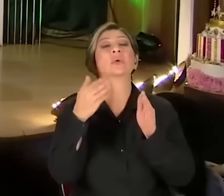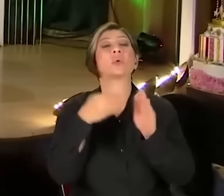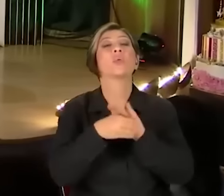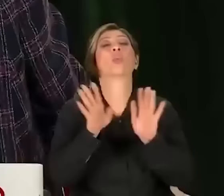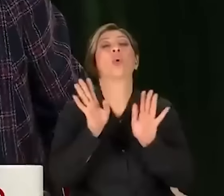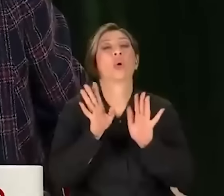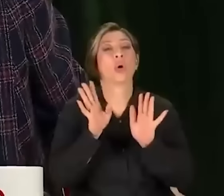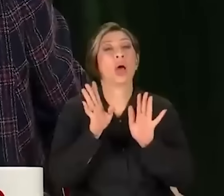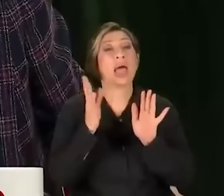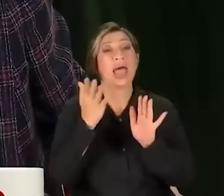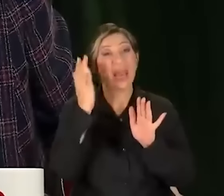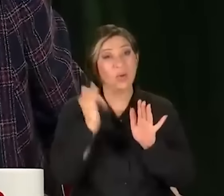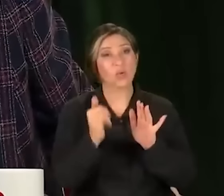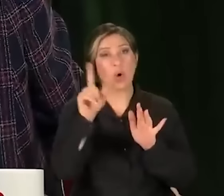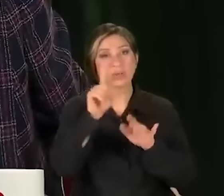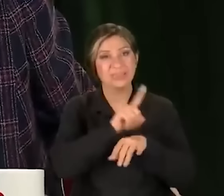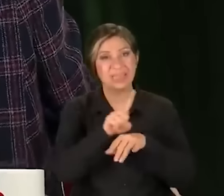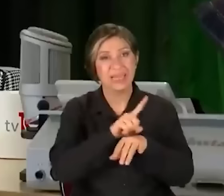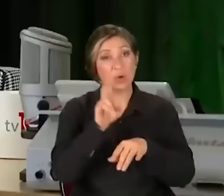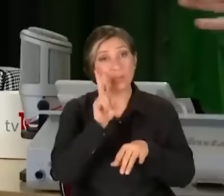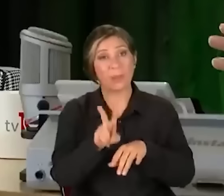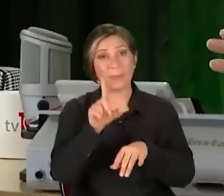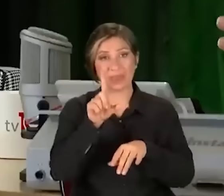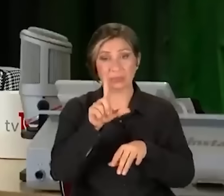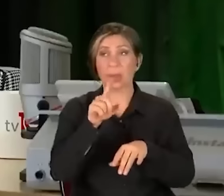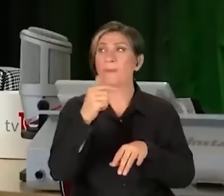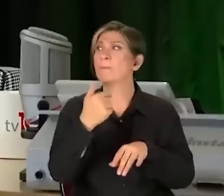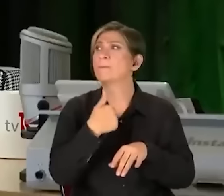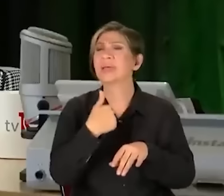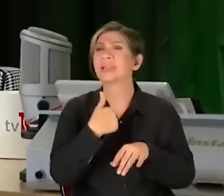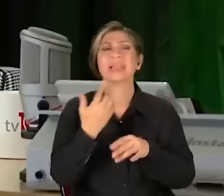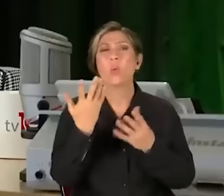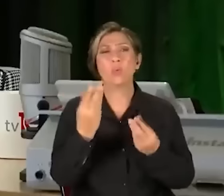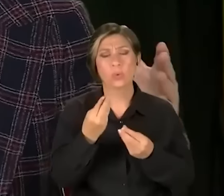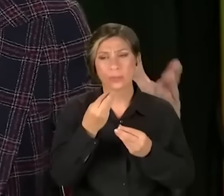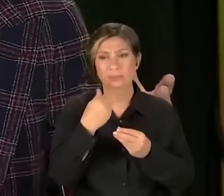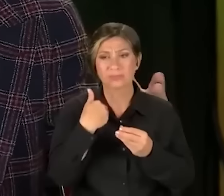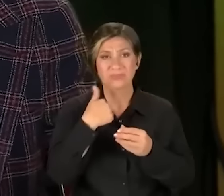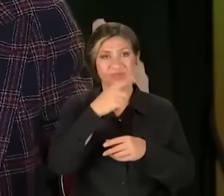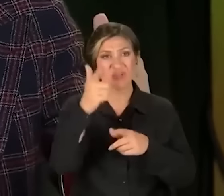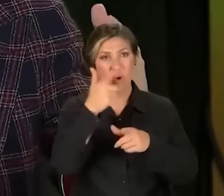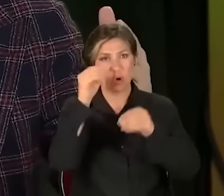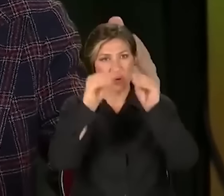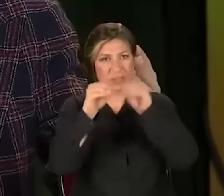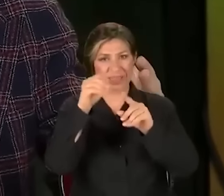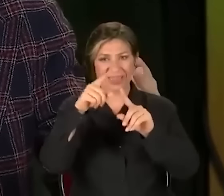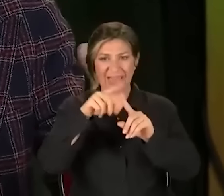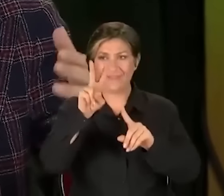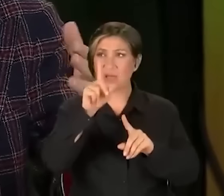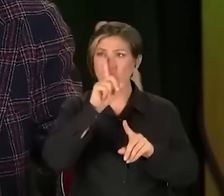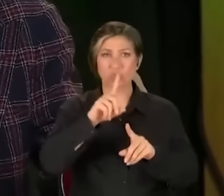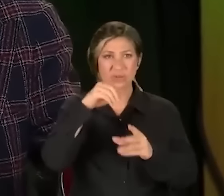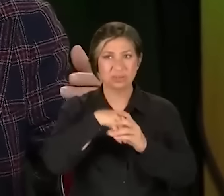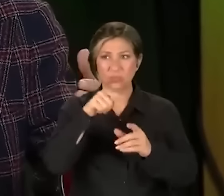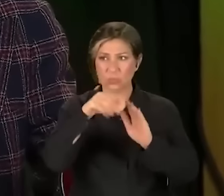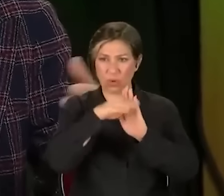Peki. Ama en aşağı 10 saniye kalmak zorundayım. Evet. Şimdi bende de şöyle oluyor. Bizim koyduğumuz videolar mesela TV100'de